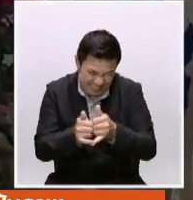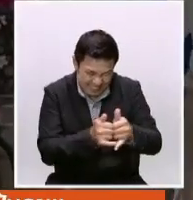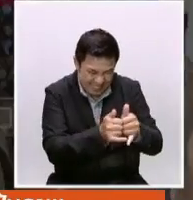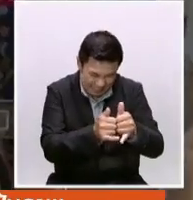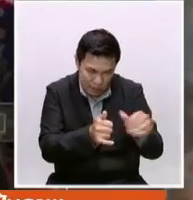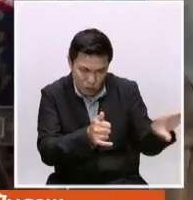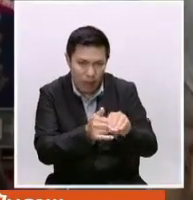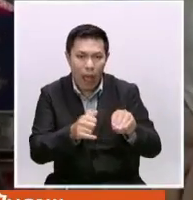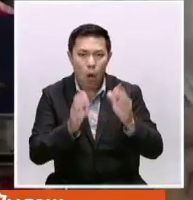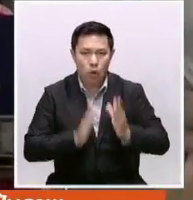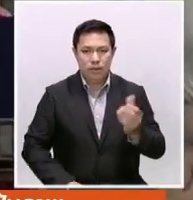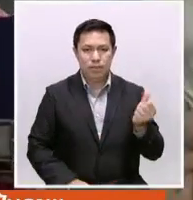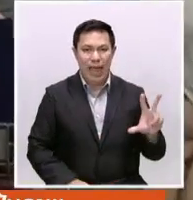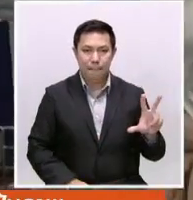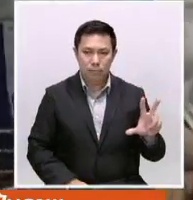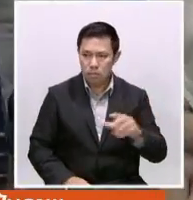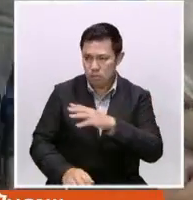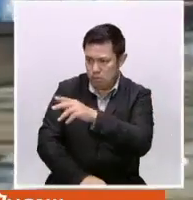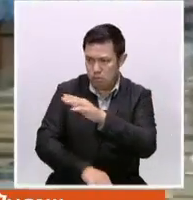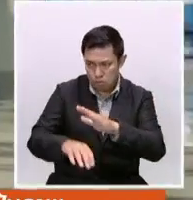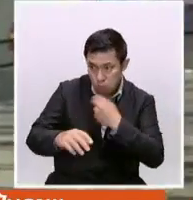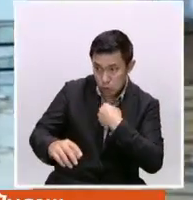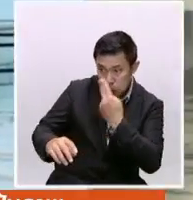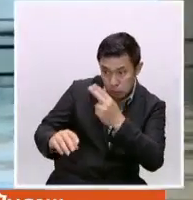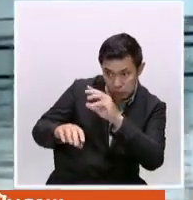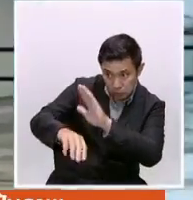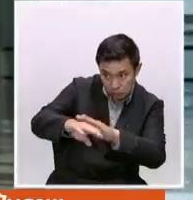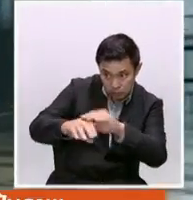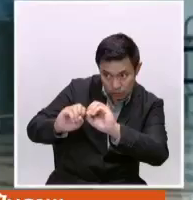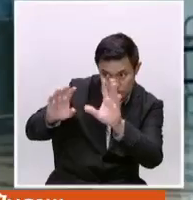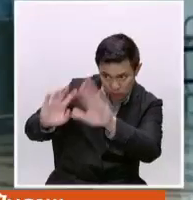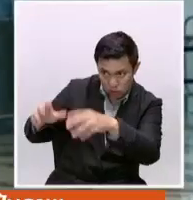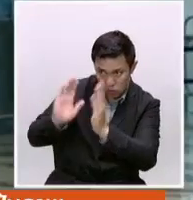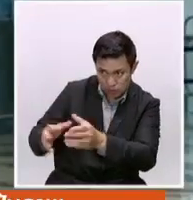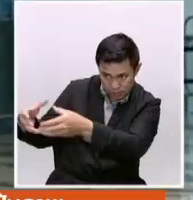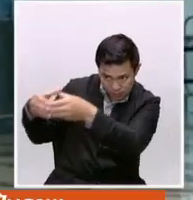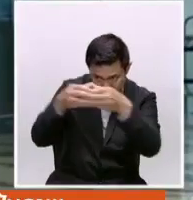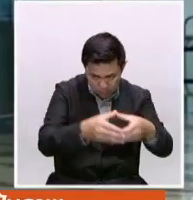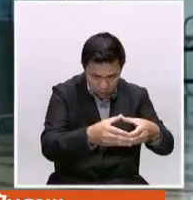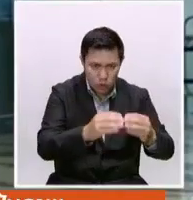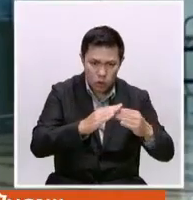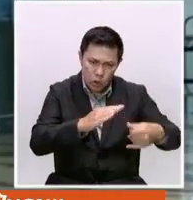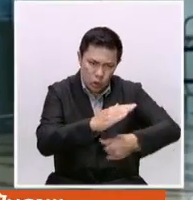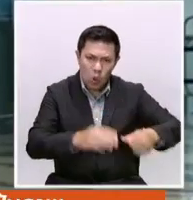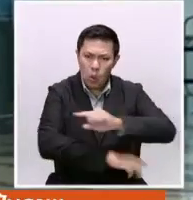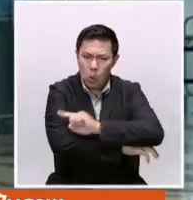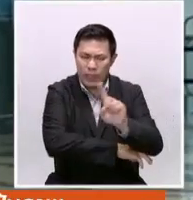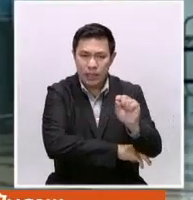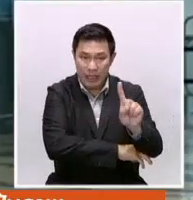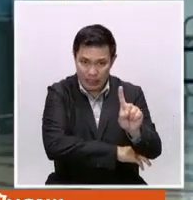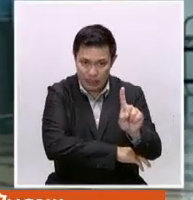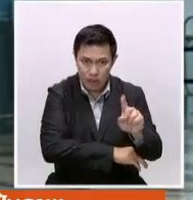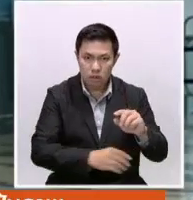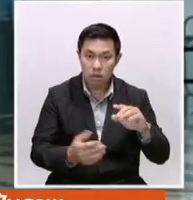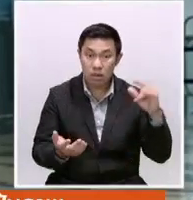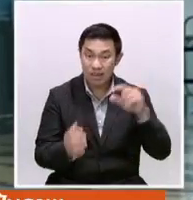มดแล้วนะเมื่อวานนี้ก็ถูกแยกตัวแล้วก็มากักตัว21วันสิงคโปร์เองยังคงติดตามเที่ยว